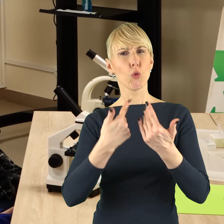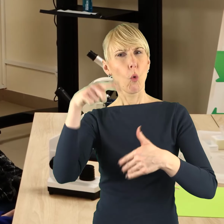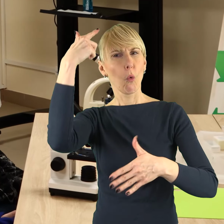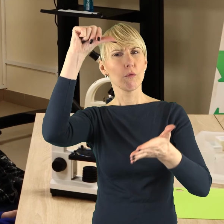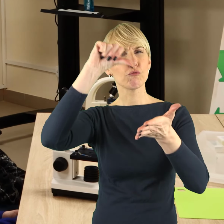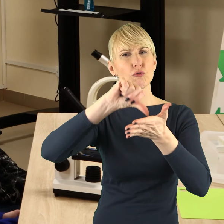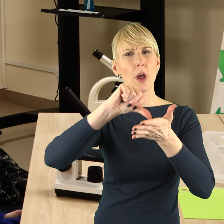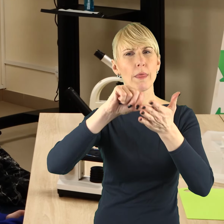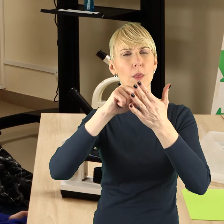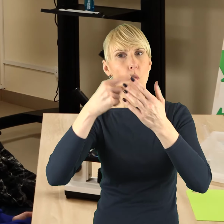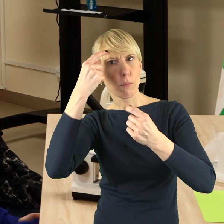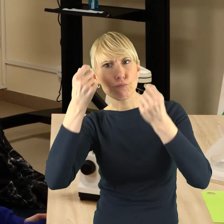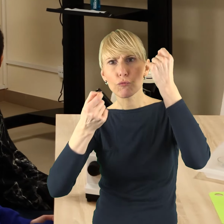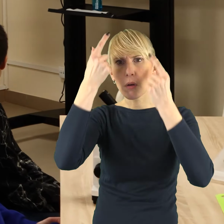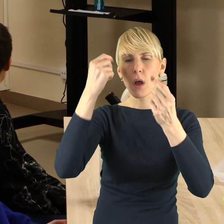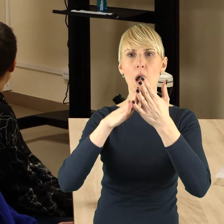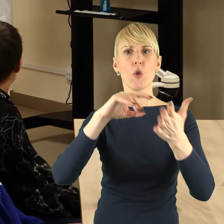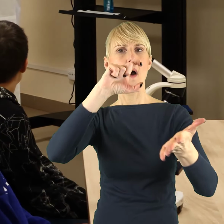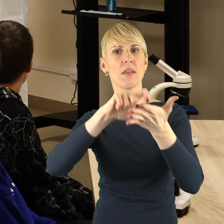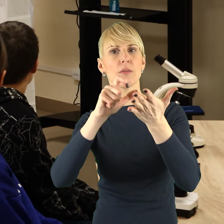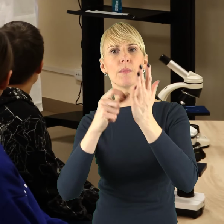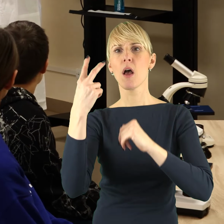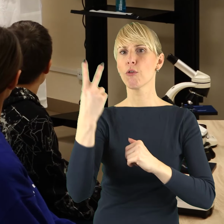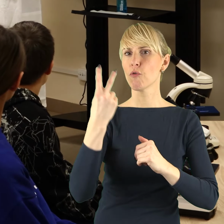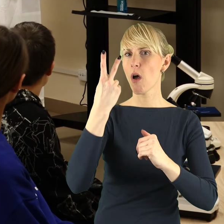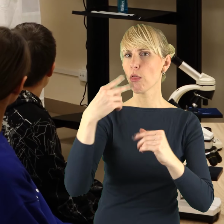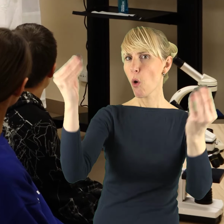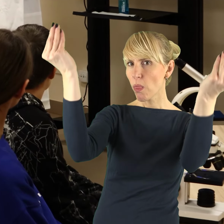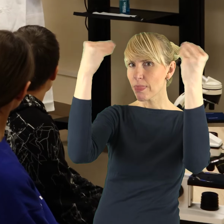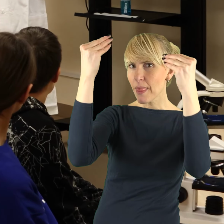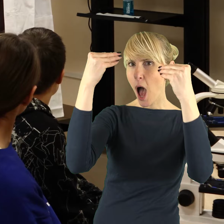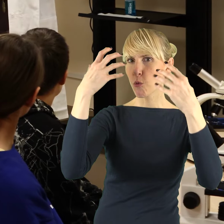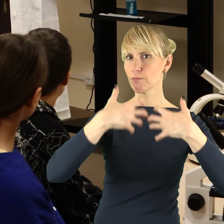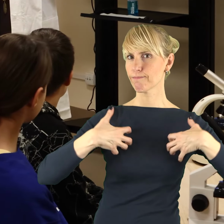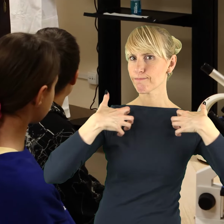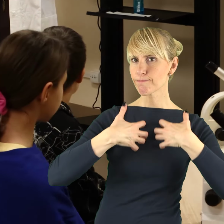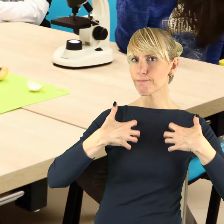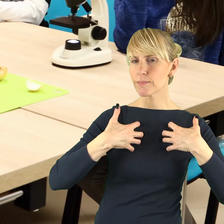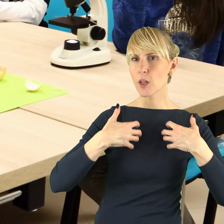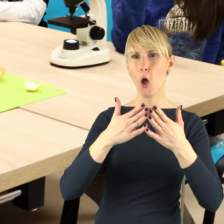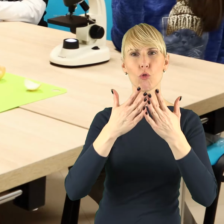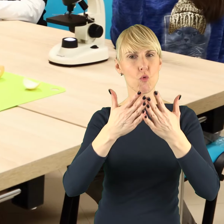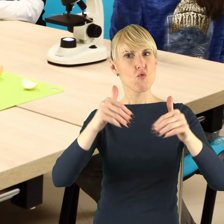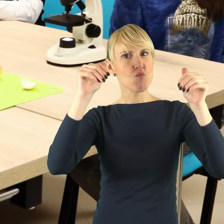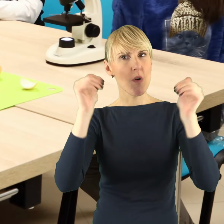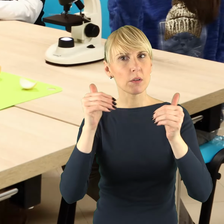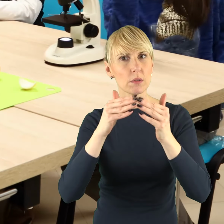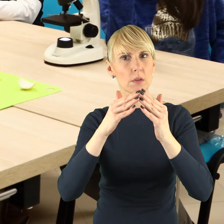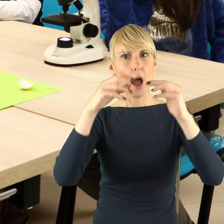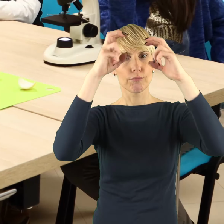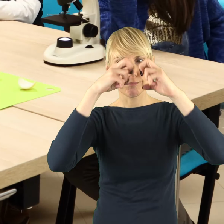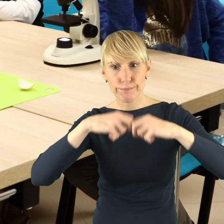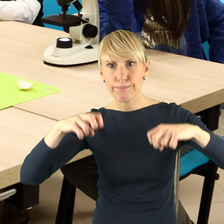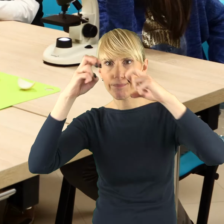W pobliskim Centrum Kreatywności odpowiednie wyposażenie dwóch pracowni do nauk przyrodniczych umożliwiło eksplorację